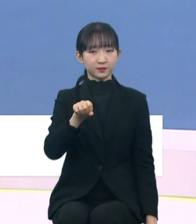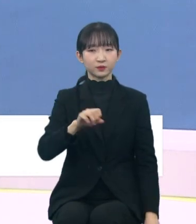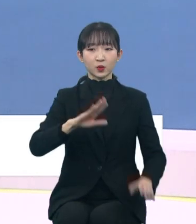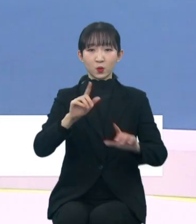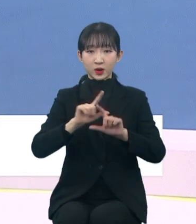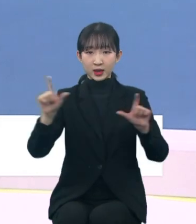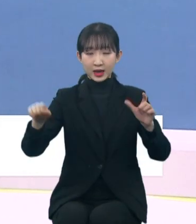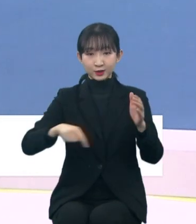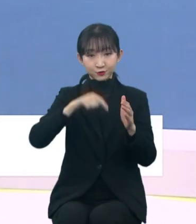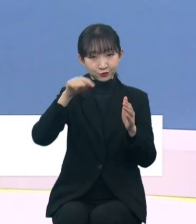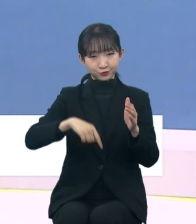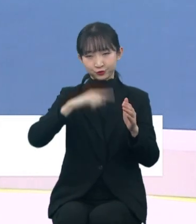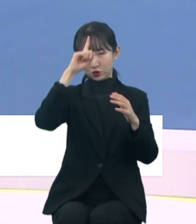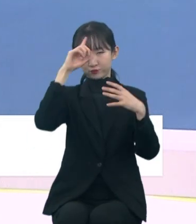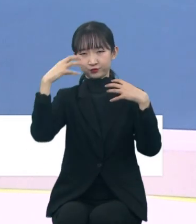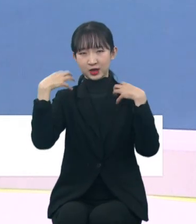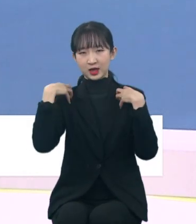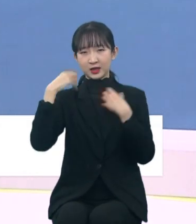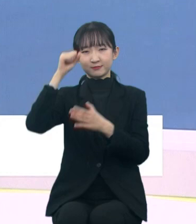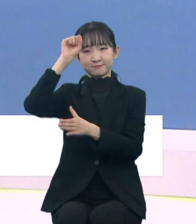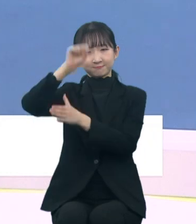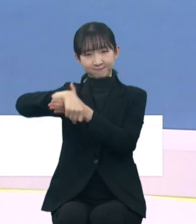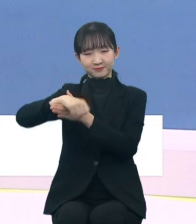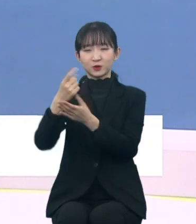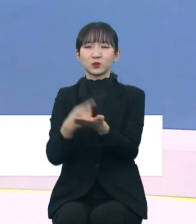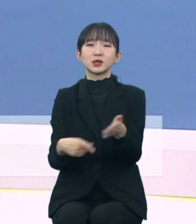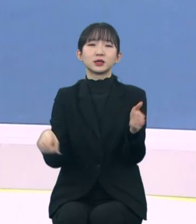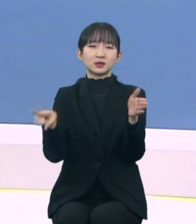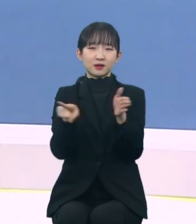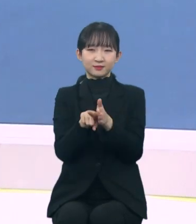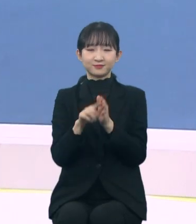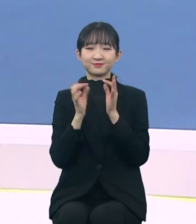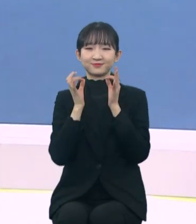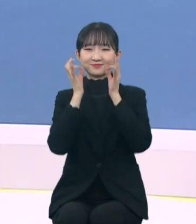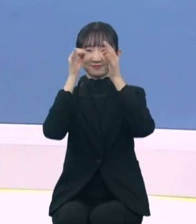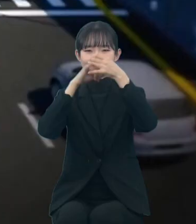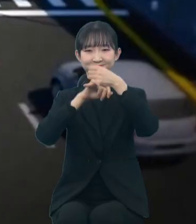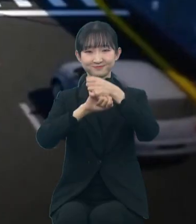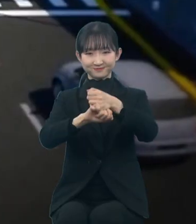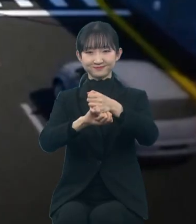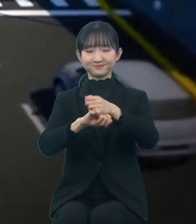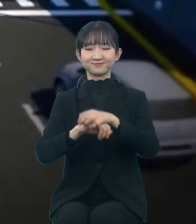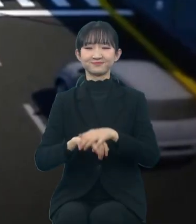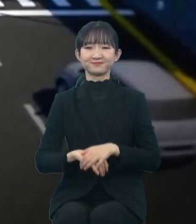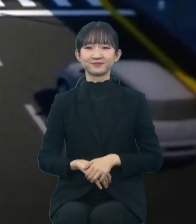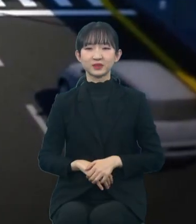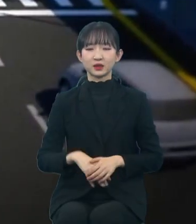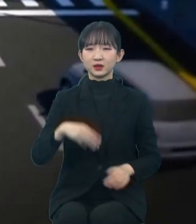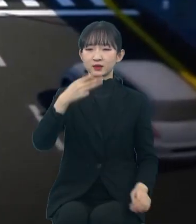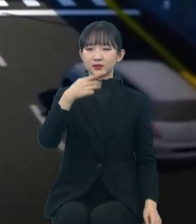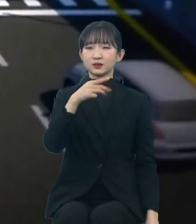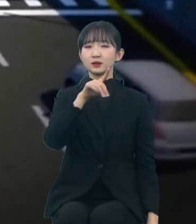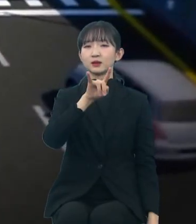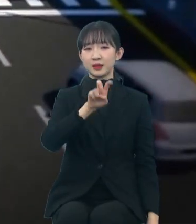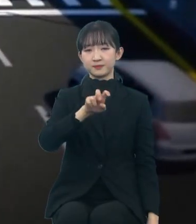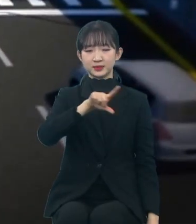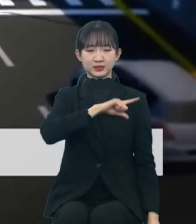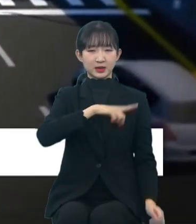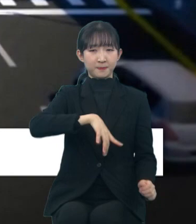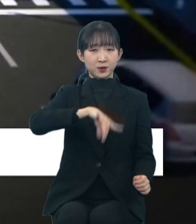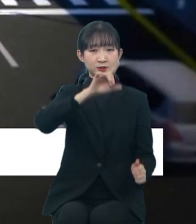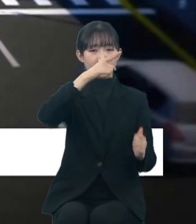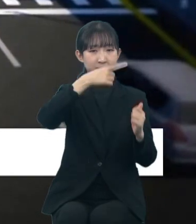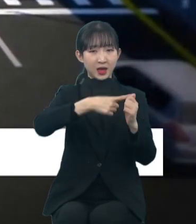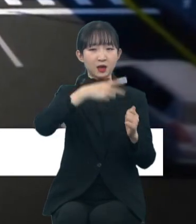안으로 정부 승인을 받을 수 있도록 그렇게 최선을 다하겠습니다. 네. 트램 1순위인 부평 연안